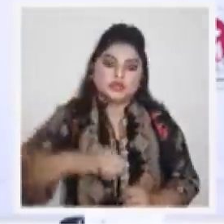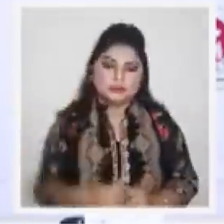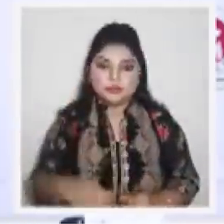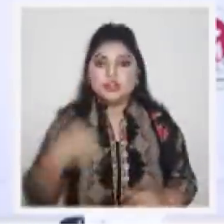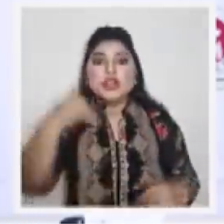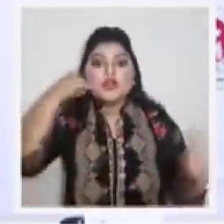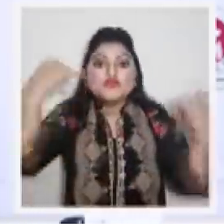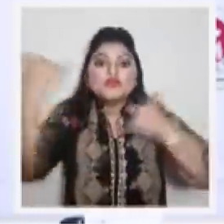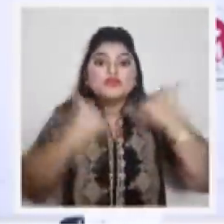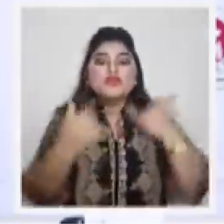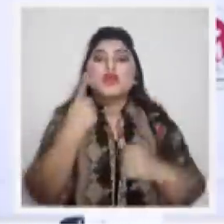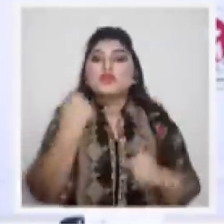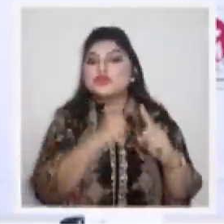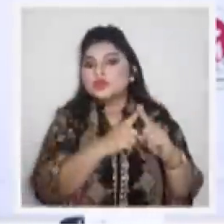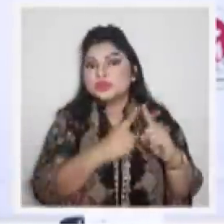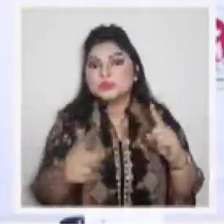52,609 জন।